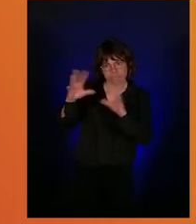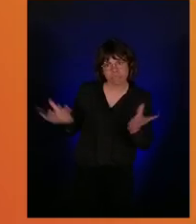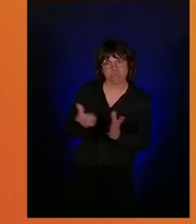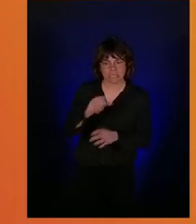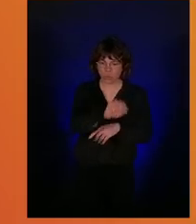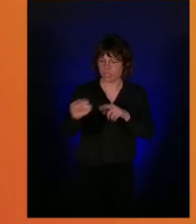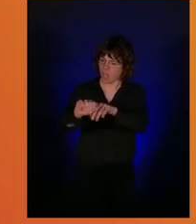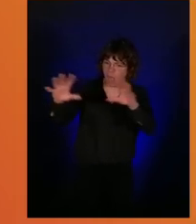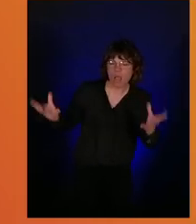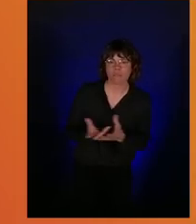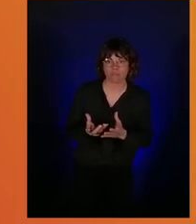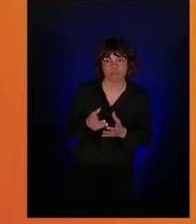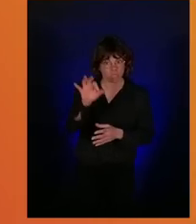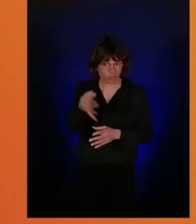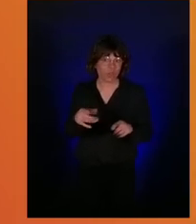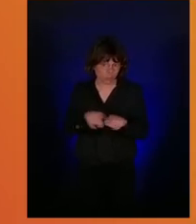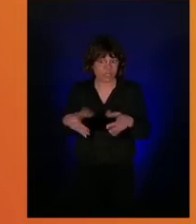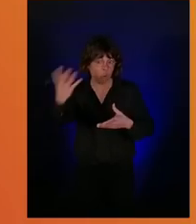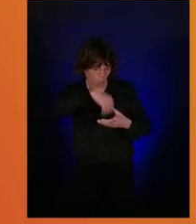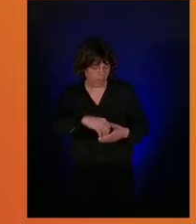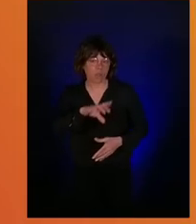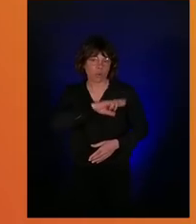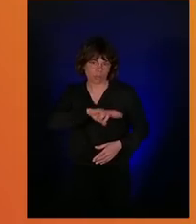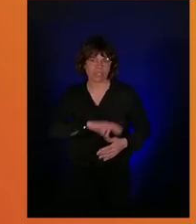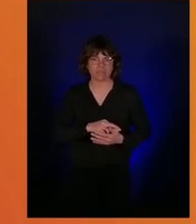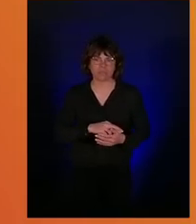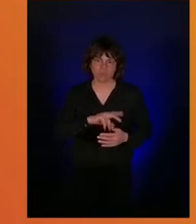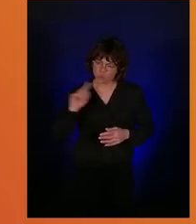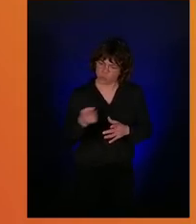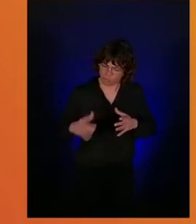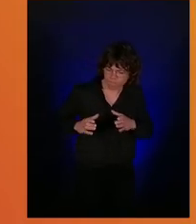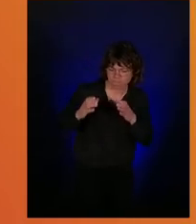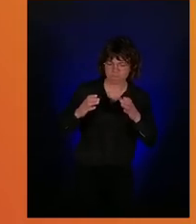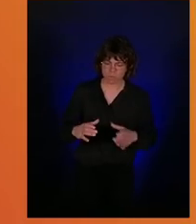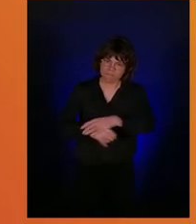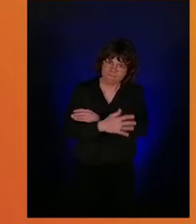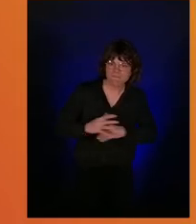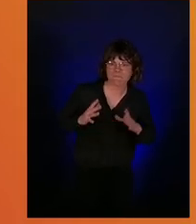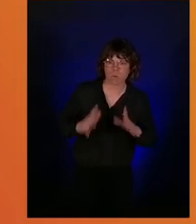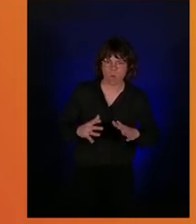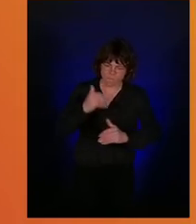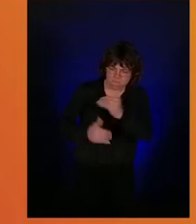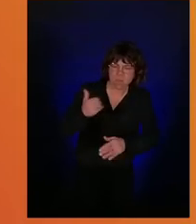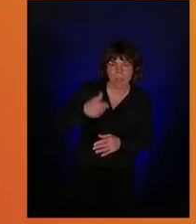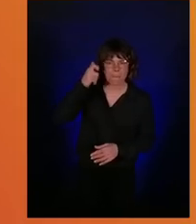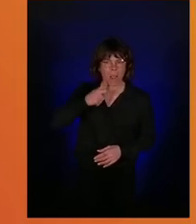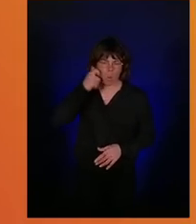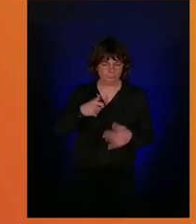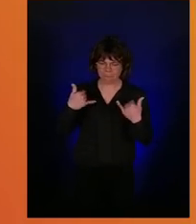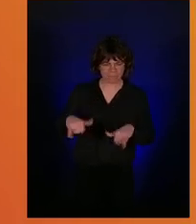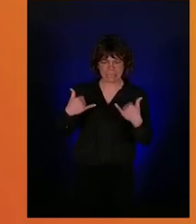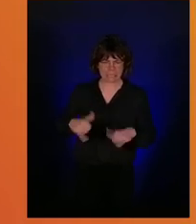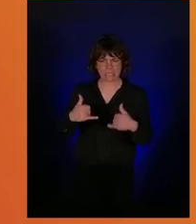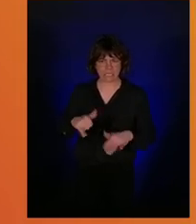sécurité sociale, y compris les retraites. Il faut réagir sans attendre et se mettre en ordre de marche. Macron n'en a pas fini avec